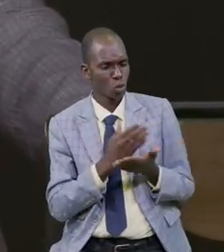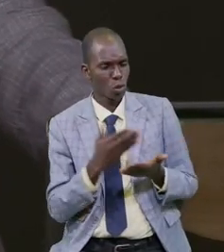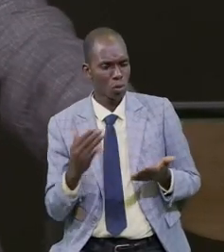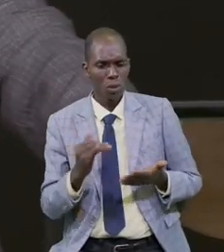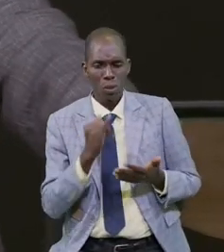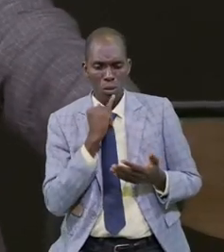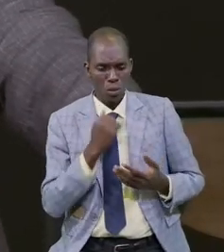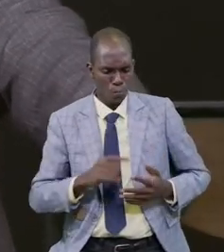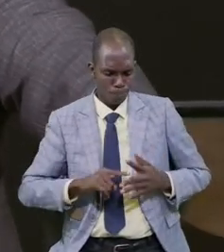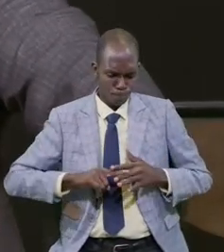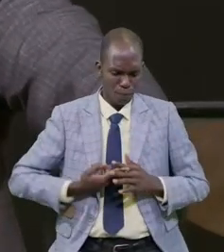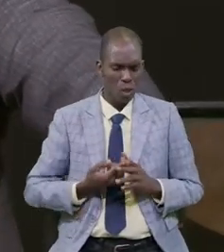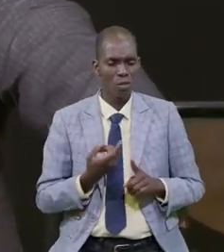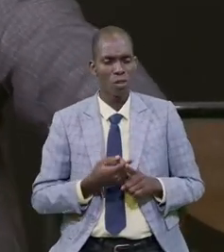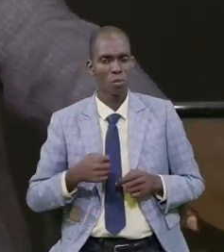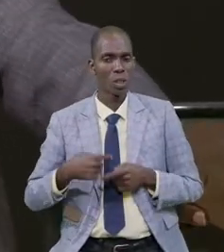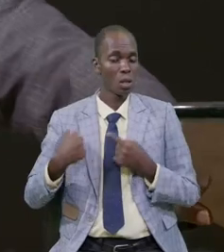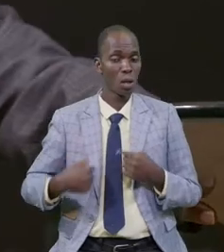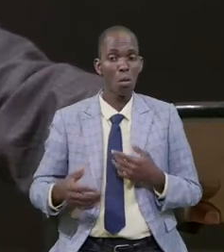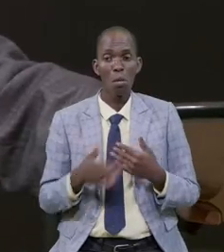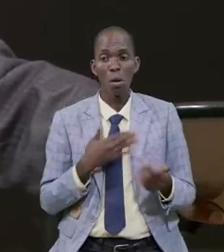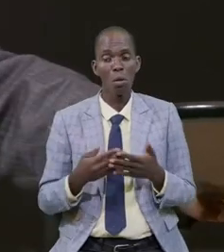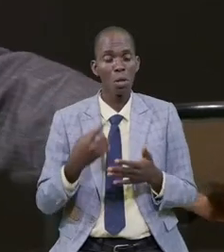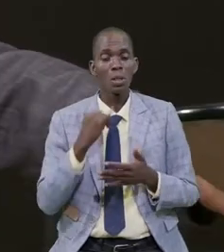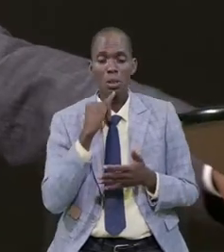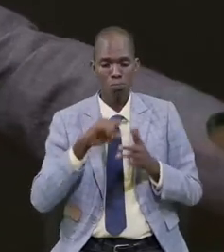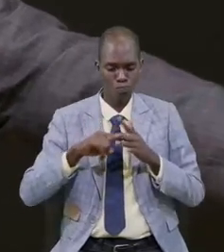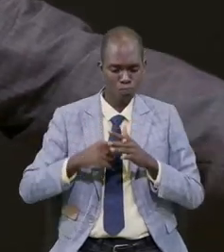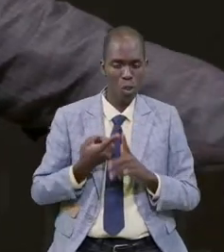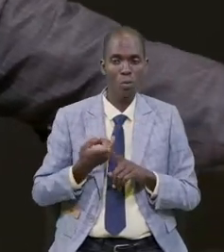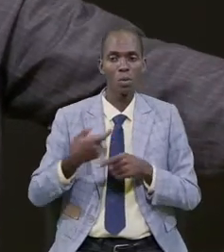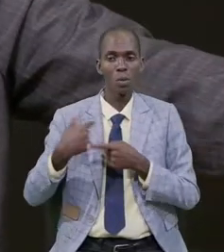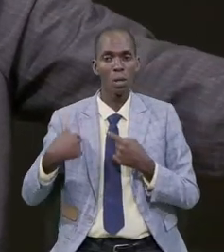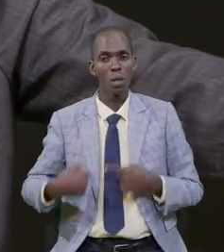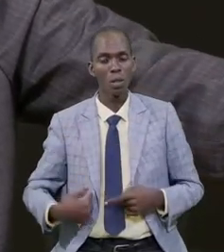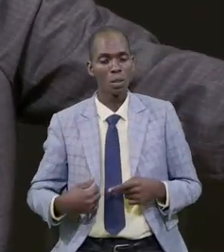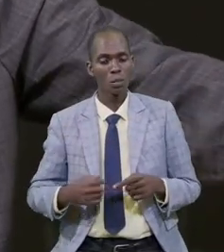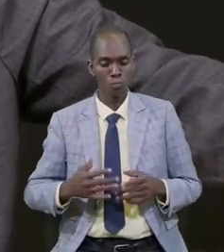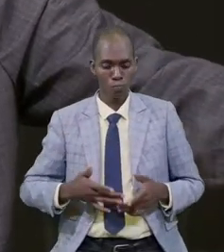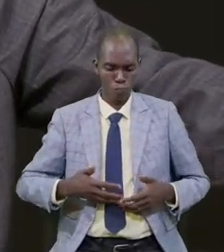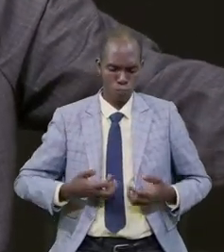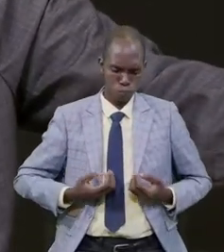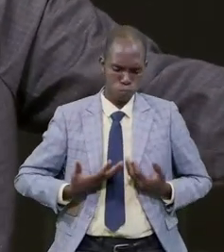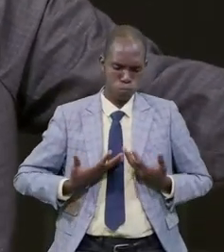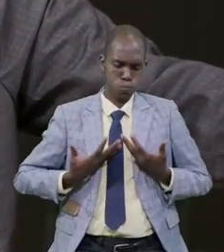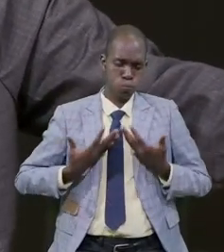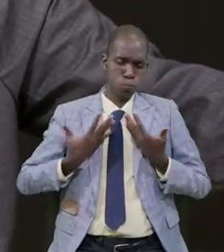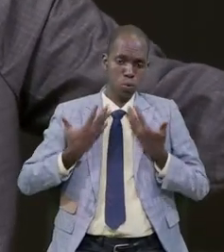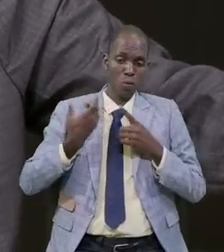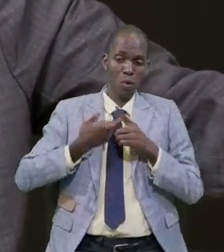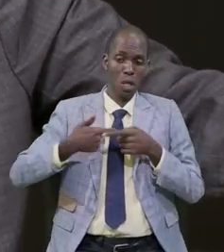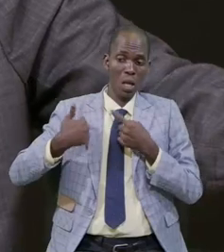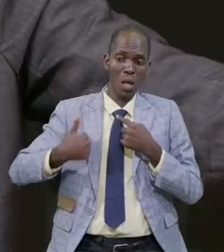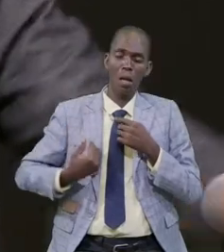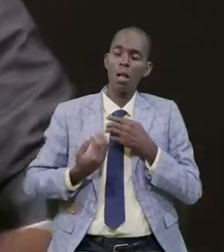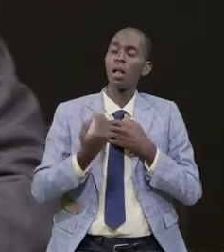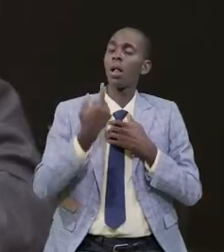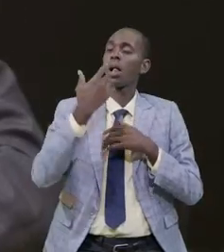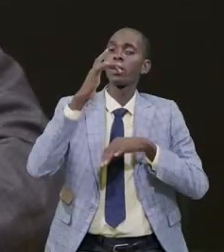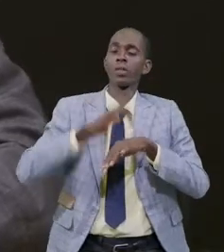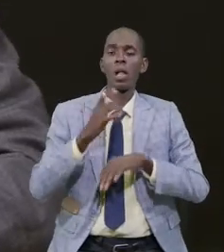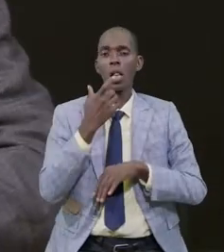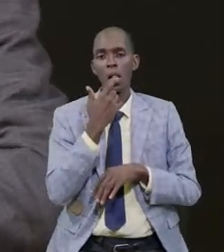chose qui s'élève de son corps, quelque chose l'incite. La chose est parvenue à la langue. Dès que